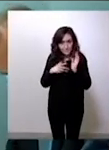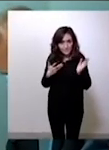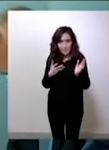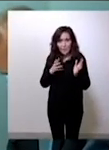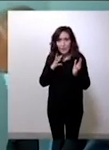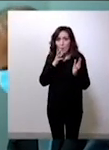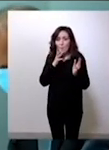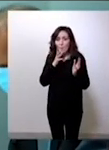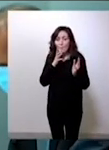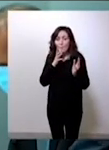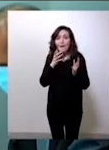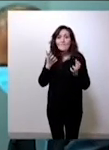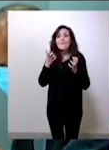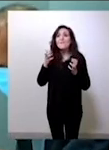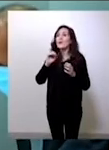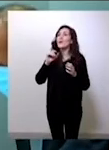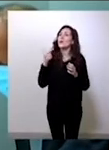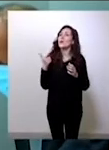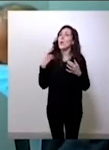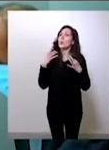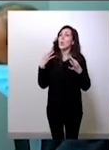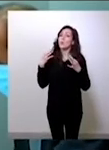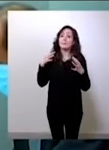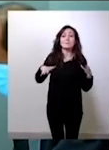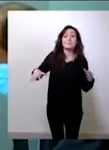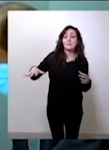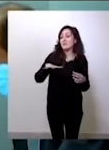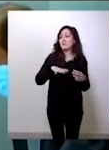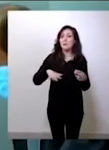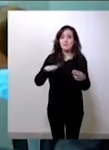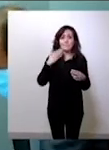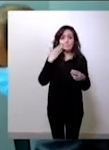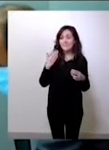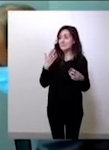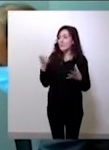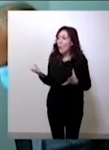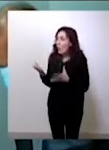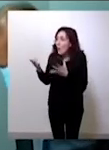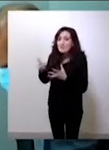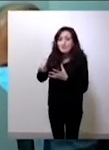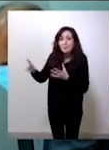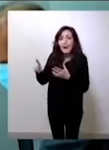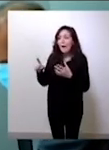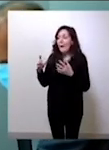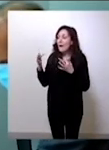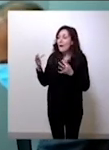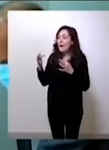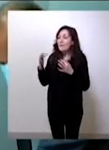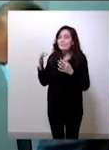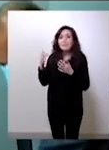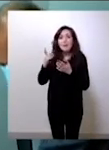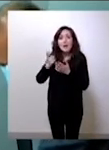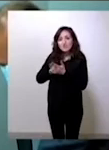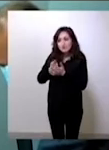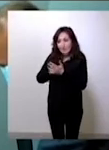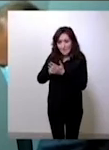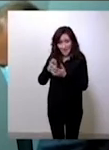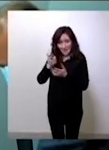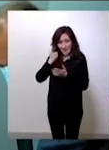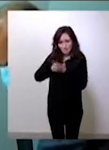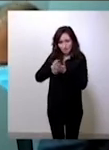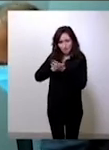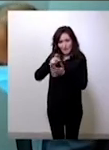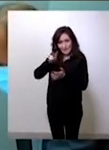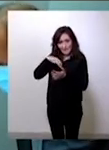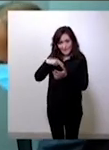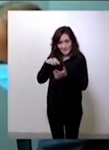la neutralité carbone sur notre territoire si on ne l'encourage pas dans nos pratiques d'achat, car nos achats font partie de